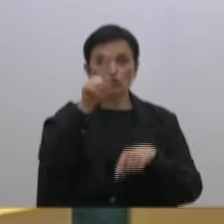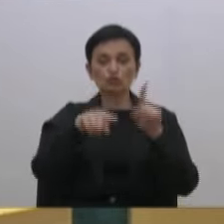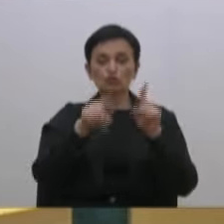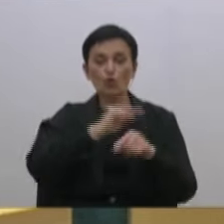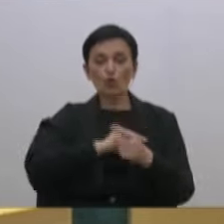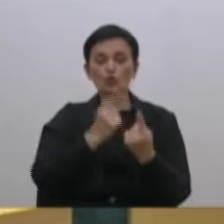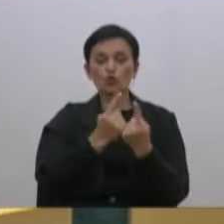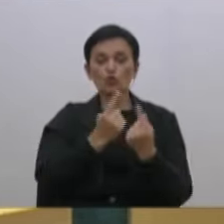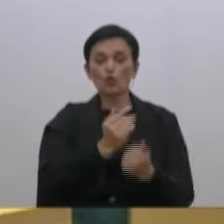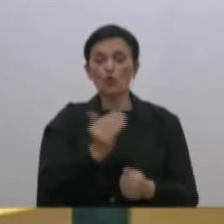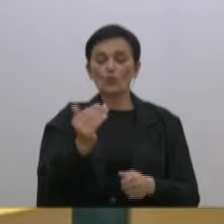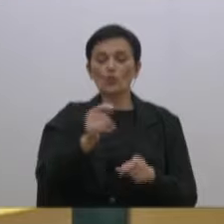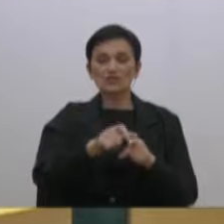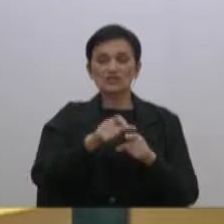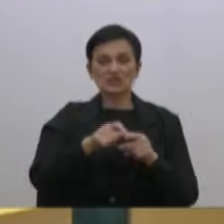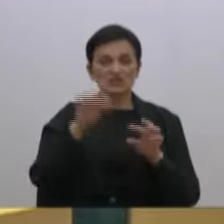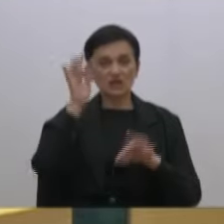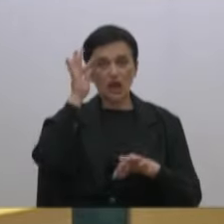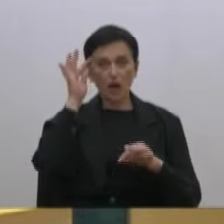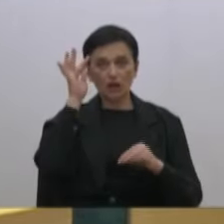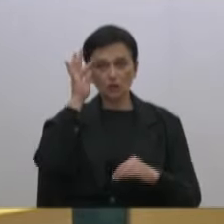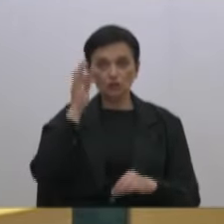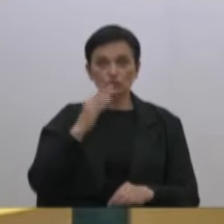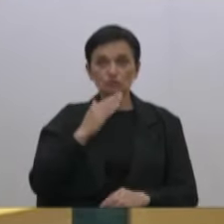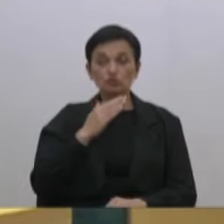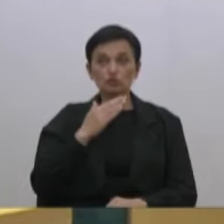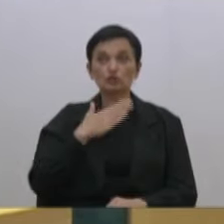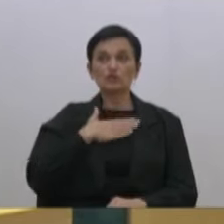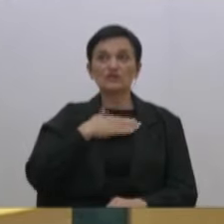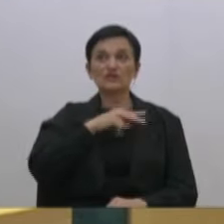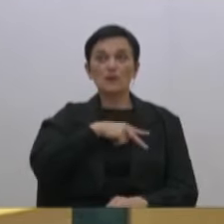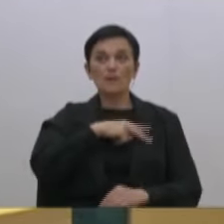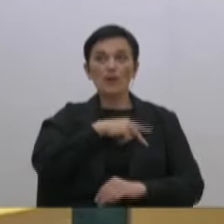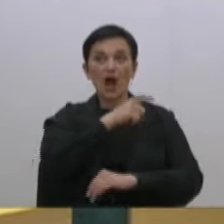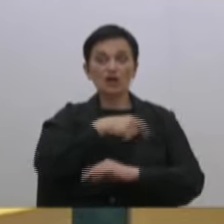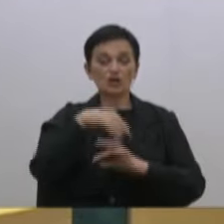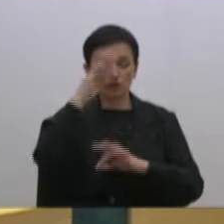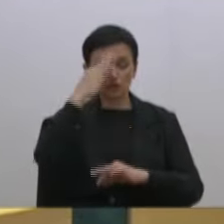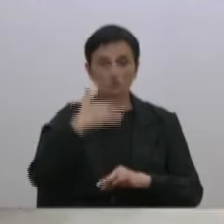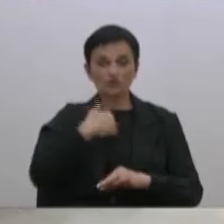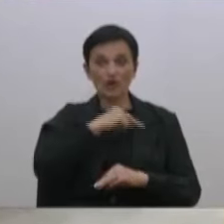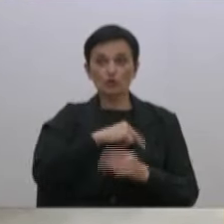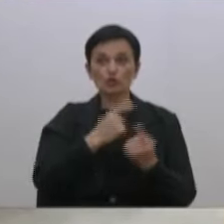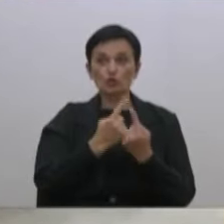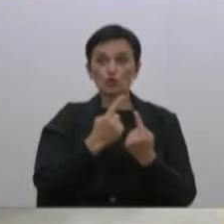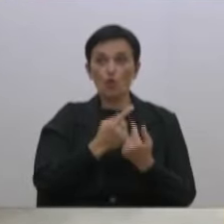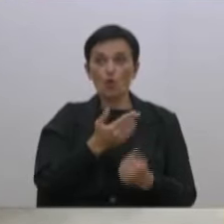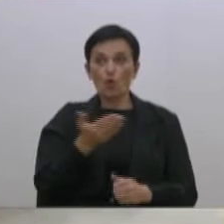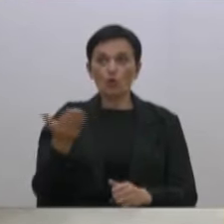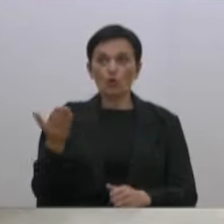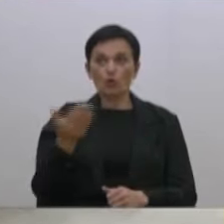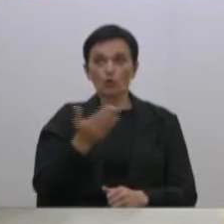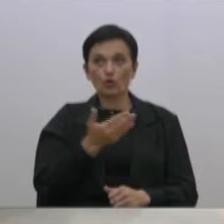კოლეგის სიტყვებს გაიხსენებს და ჩვენ პარლამენტის წევრები გავხსენებთ ჩვენი კოლეგების სიტყვებს, რომლებიც ამჟამად რომ შედან, კი ბატონო,